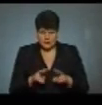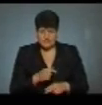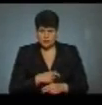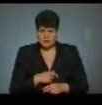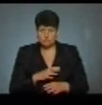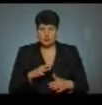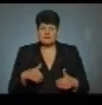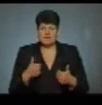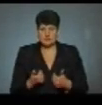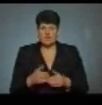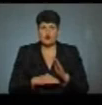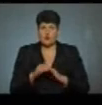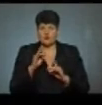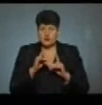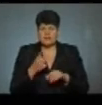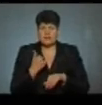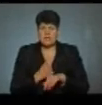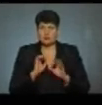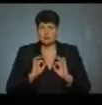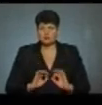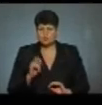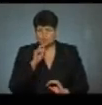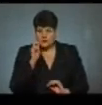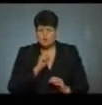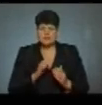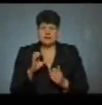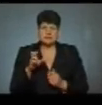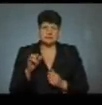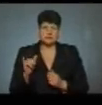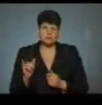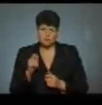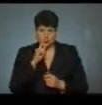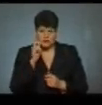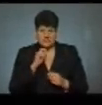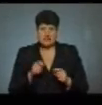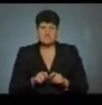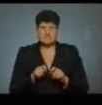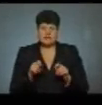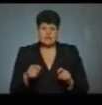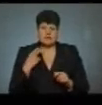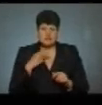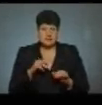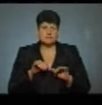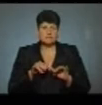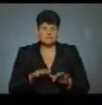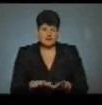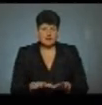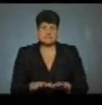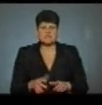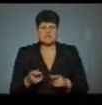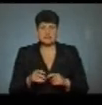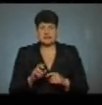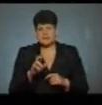було звернення до Верховної Ради, Генеральної прокуратури України та Служби безпеки України відкрити кримінальне провадження за державну зраду на керівника